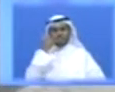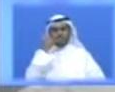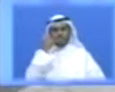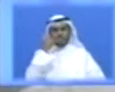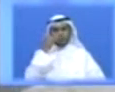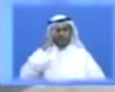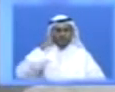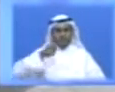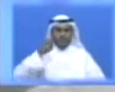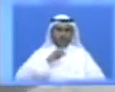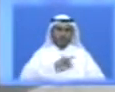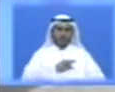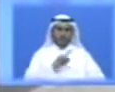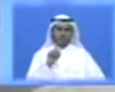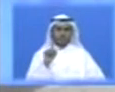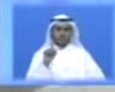السلام عليكم،